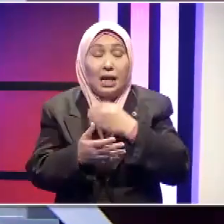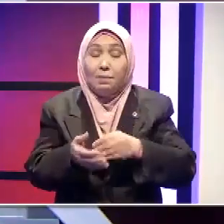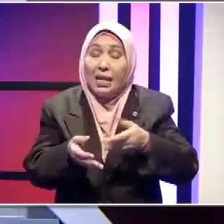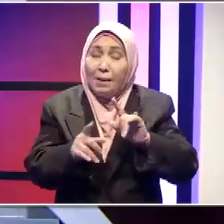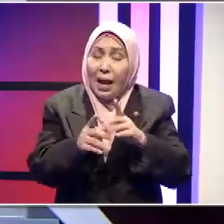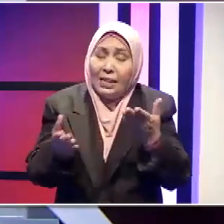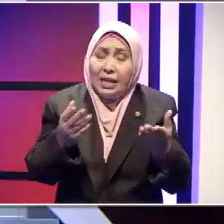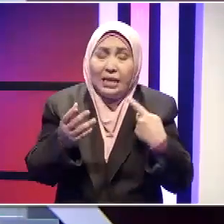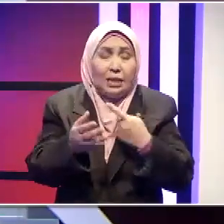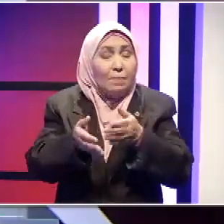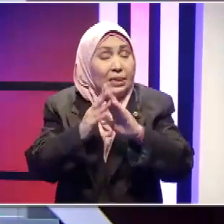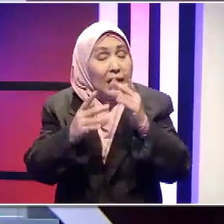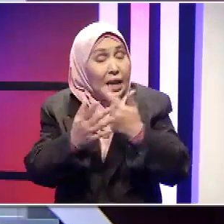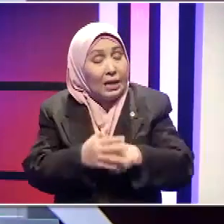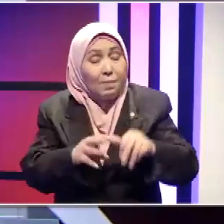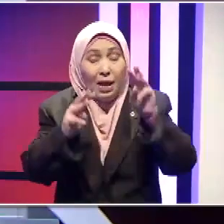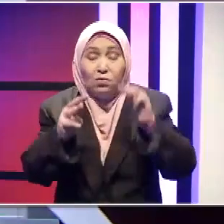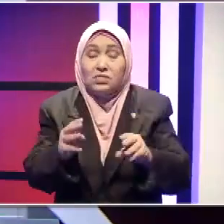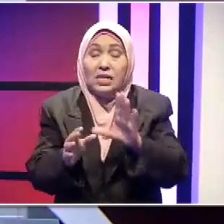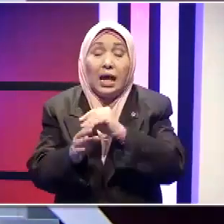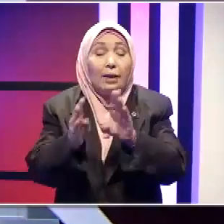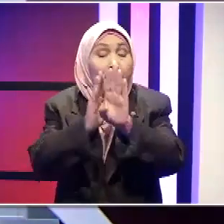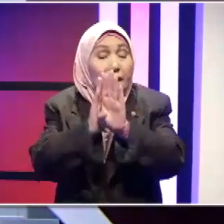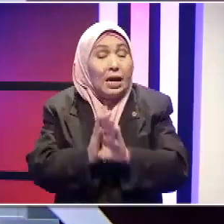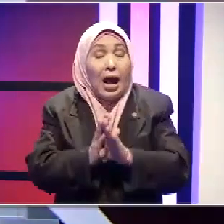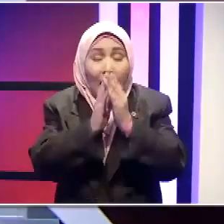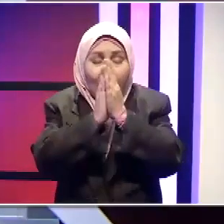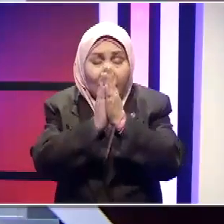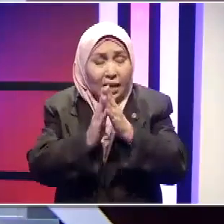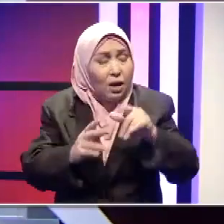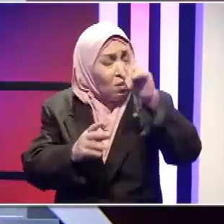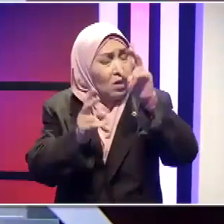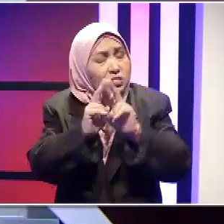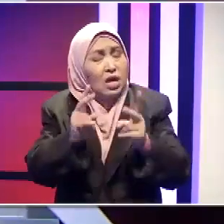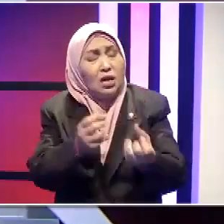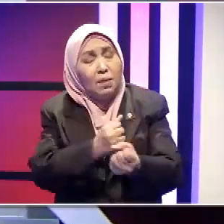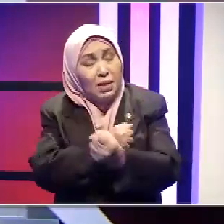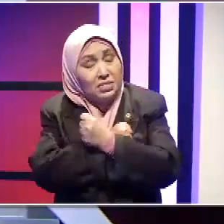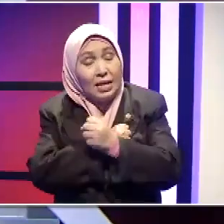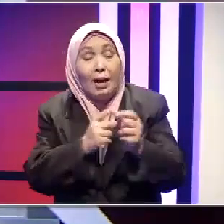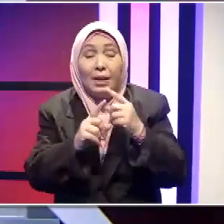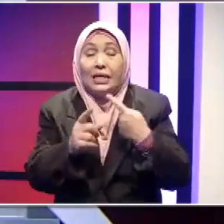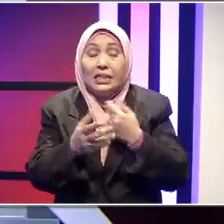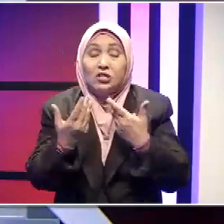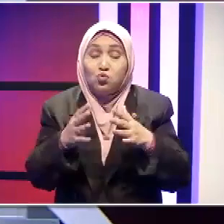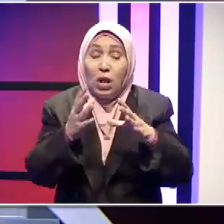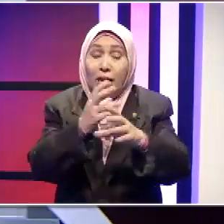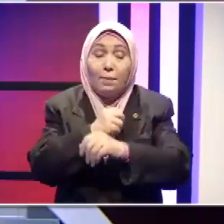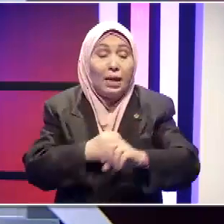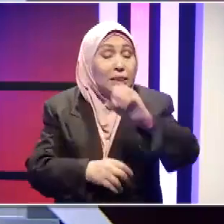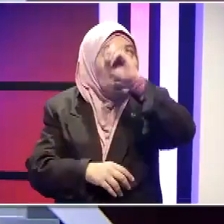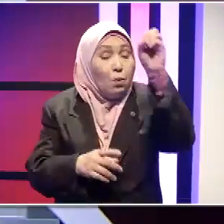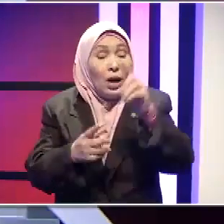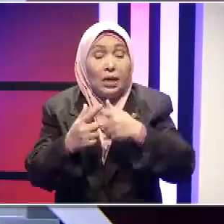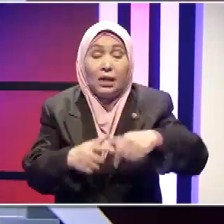daripada manusia berhala dan yang keduanya Allah ini amat penyayang nama apel bila kita dapat tawaran dari